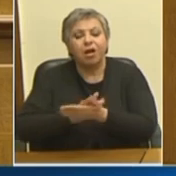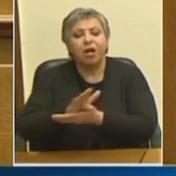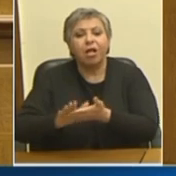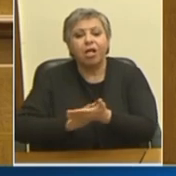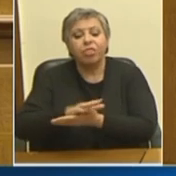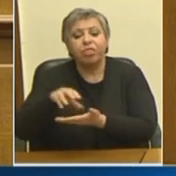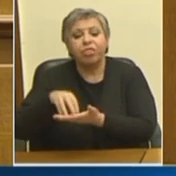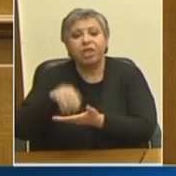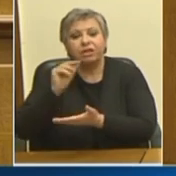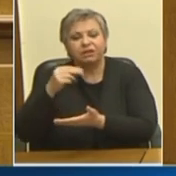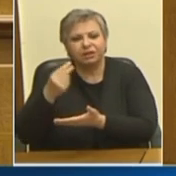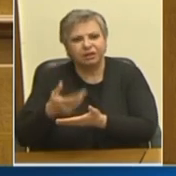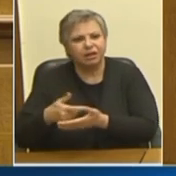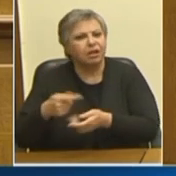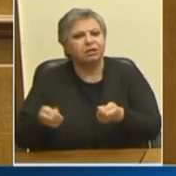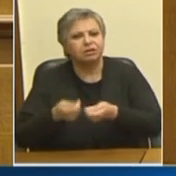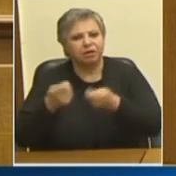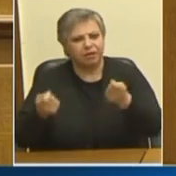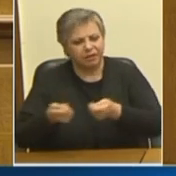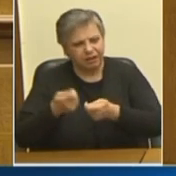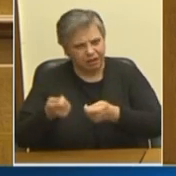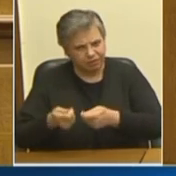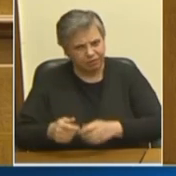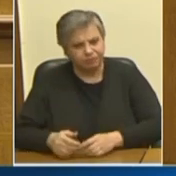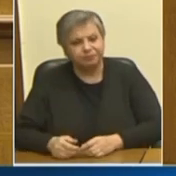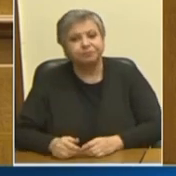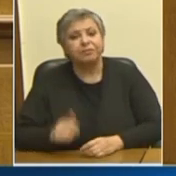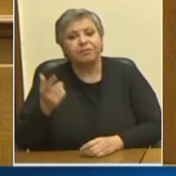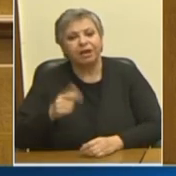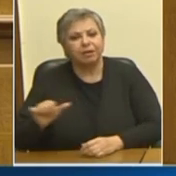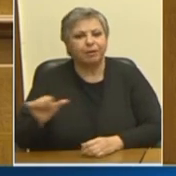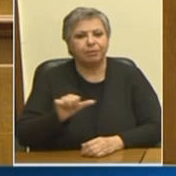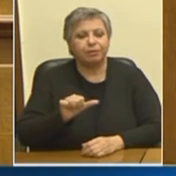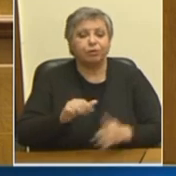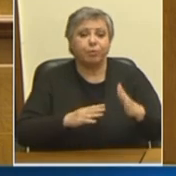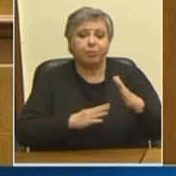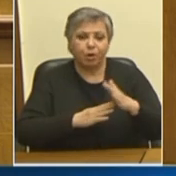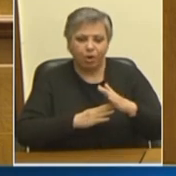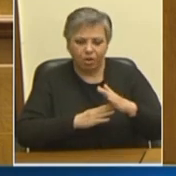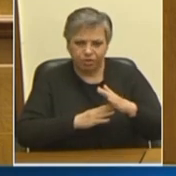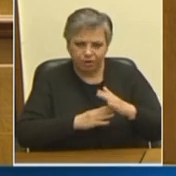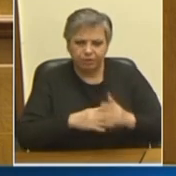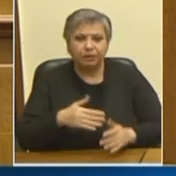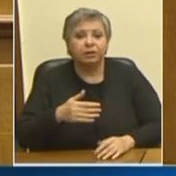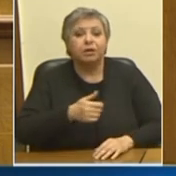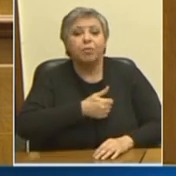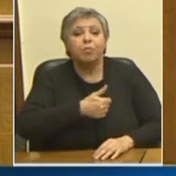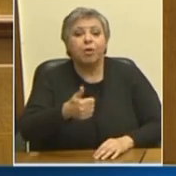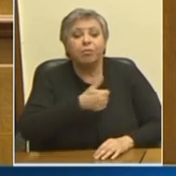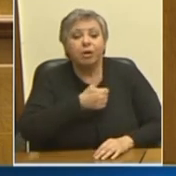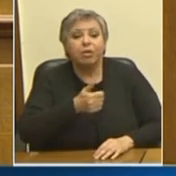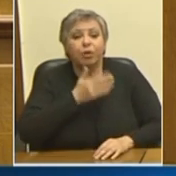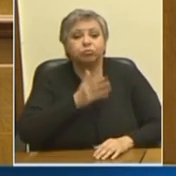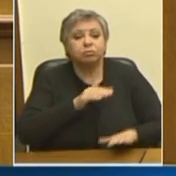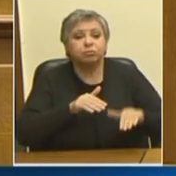Στο θέμα της Εκκλησίας. Για να κλείσω δε το θέμα του Προέδρου, εγώ πιστεύω ότι η μόνη υποχώρηση που μπορεί να γίνει, η